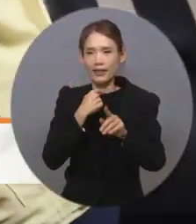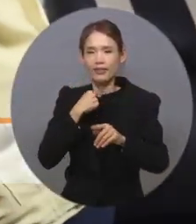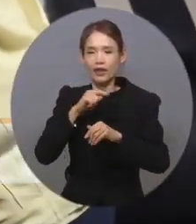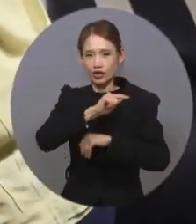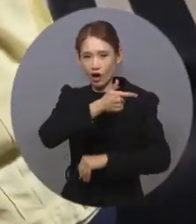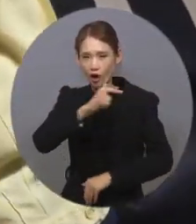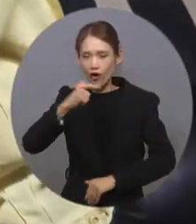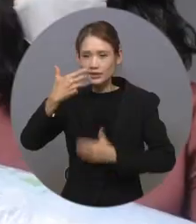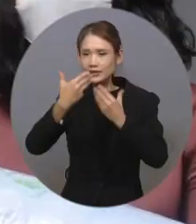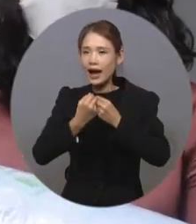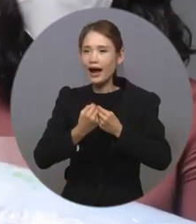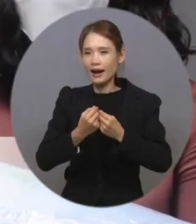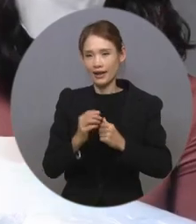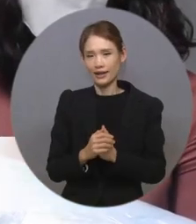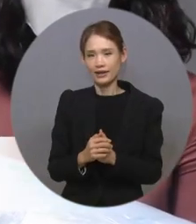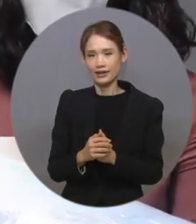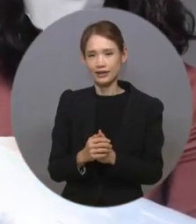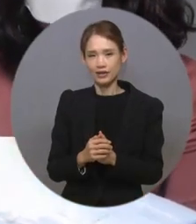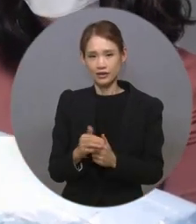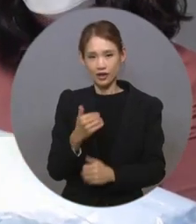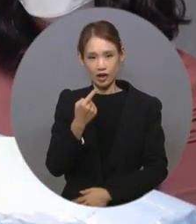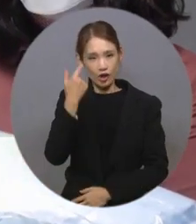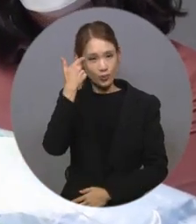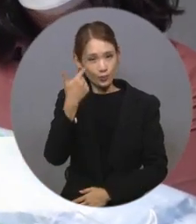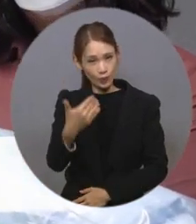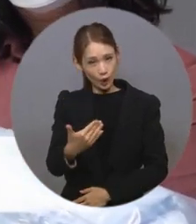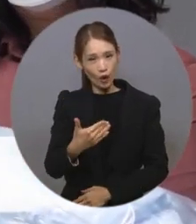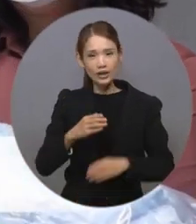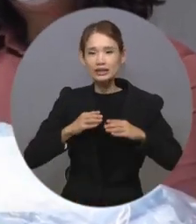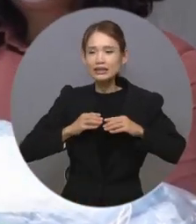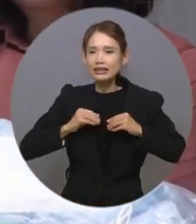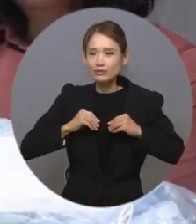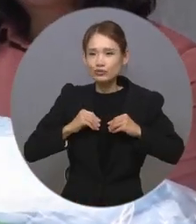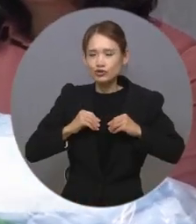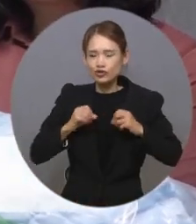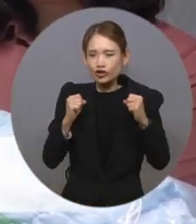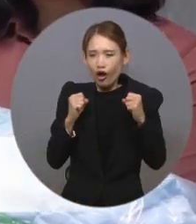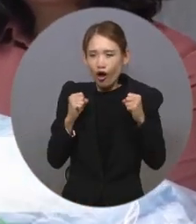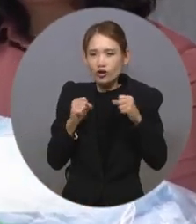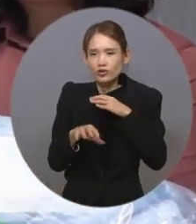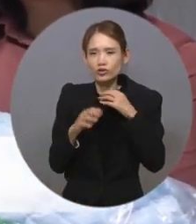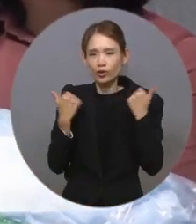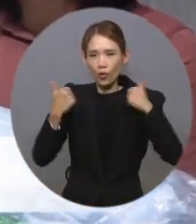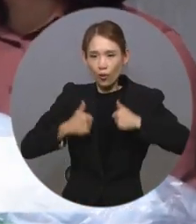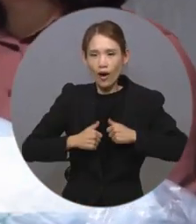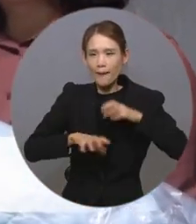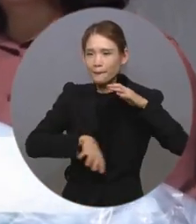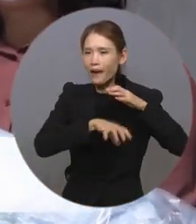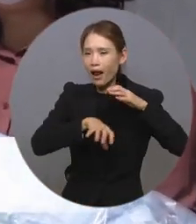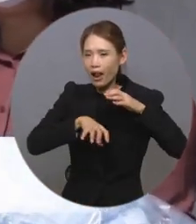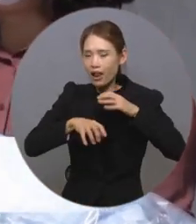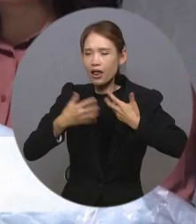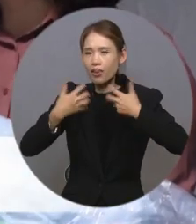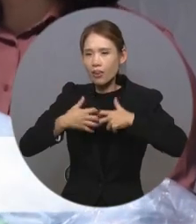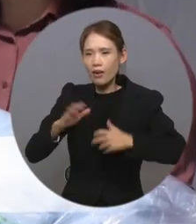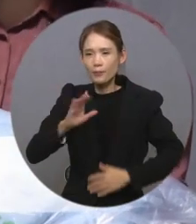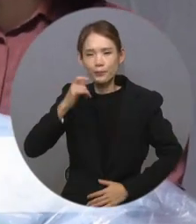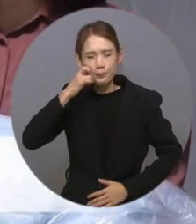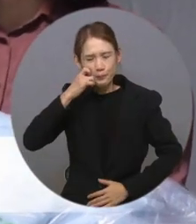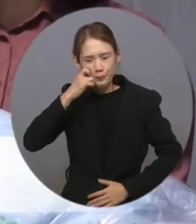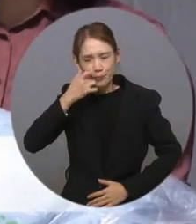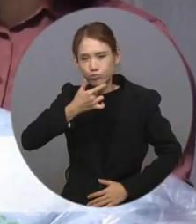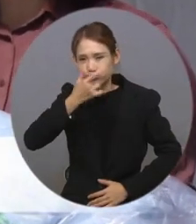중 하나입니다. 어르신들한테 여쭤보니까 이불하고 겨울옷이 빨래를 못하잖아요. 세탁기가 안